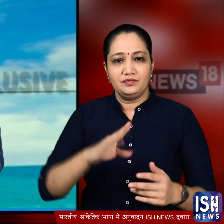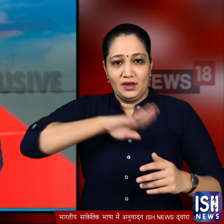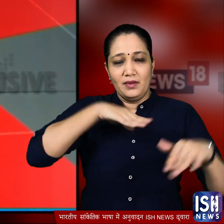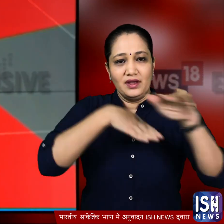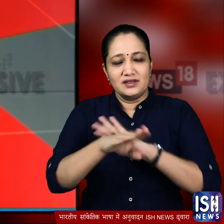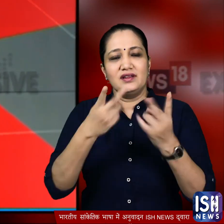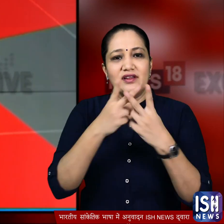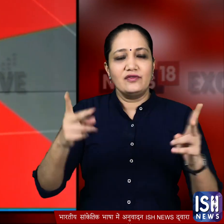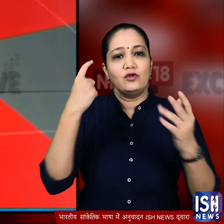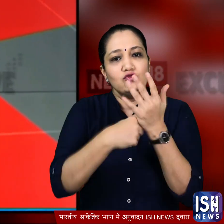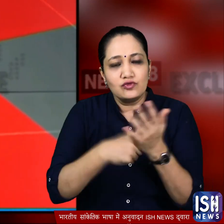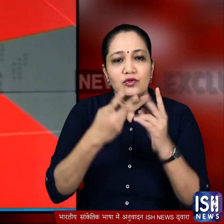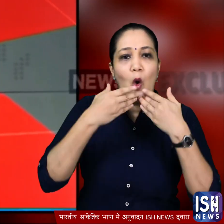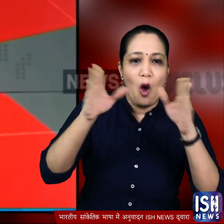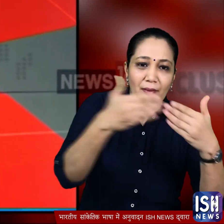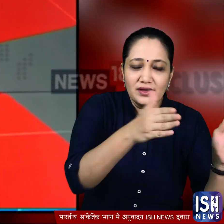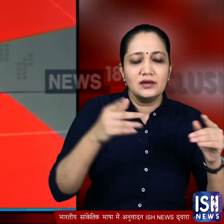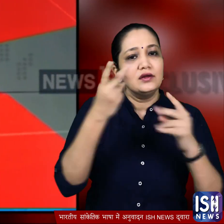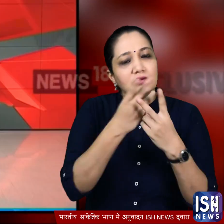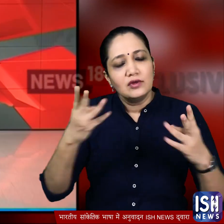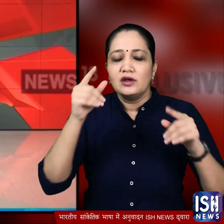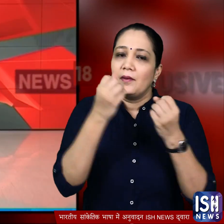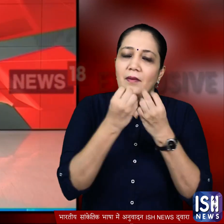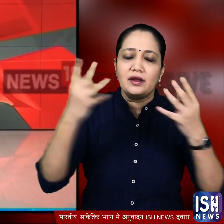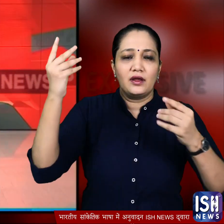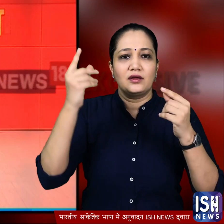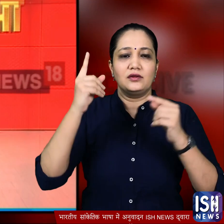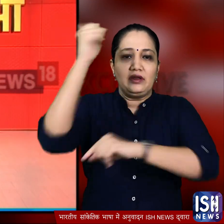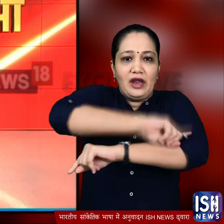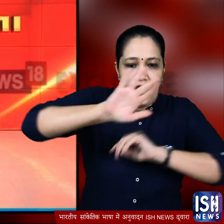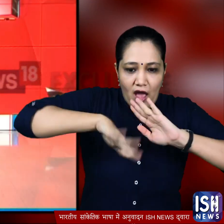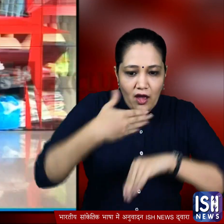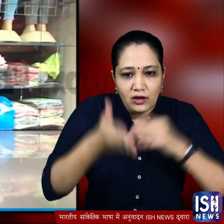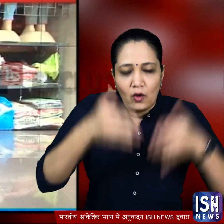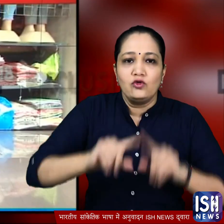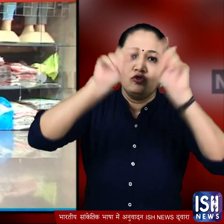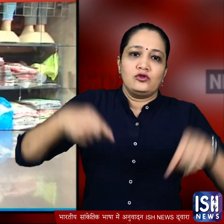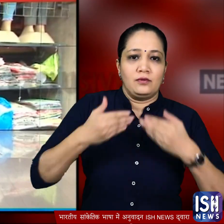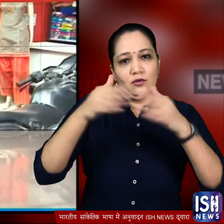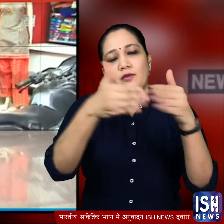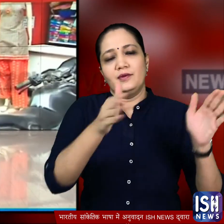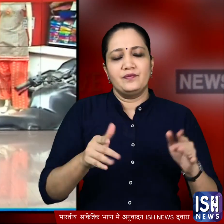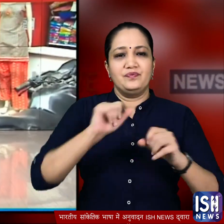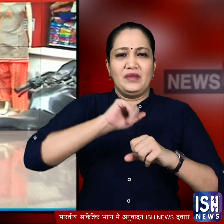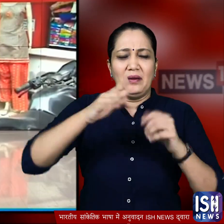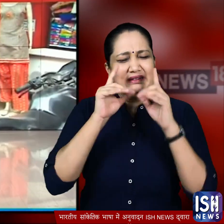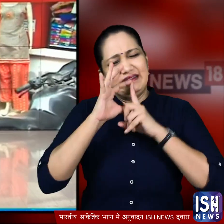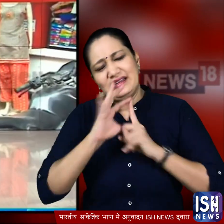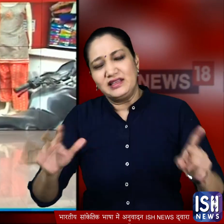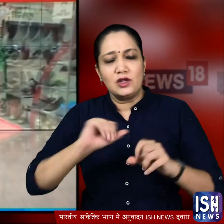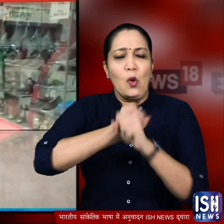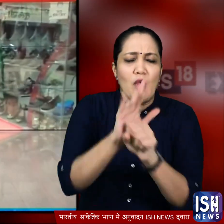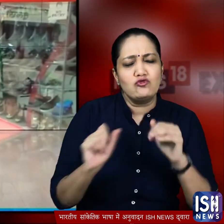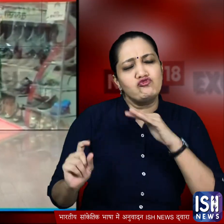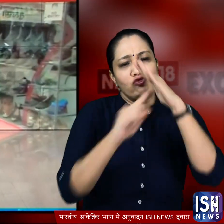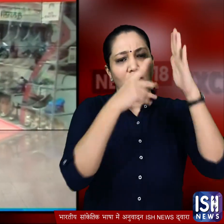महाराष्ट्र में लॉकडाउन में शर्तों के साथ मिली छूट के बाद वहां भी कई दिन बाद दुकानें फिर खुल गई। कोरोना की सबसे बुरी मार झेलने वाले महाराष्ट्र